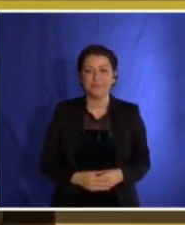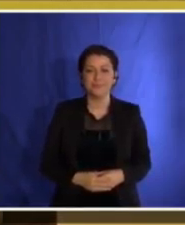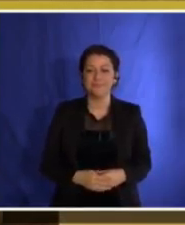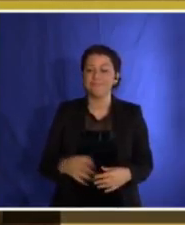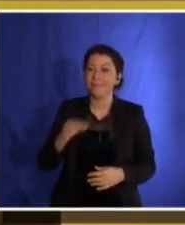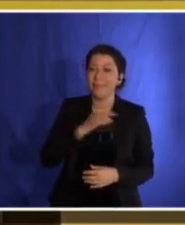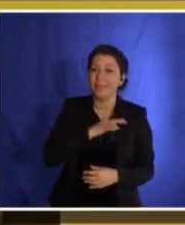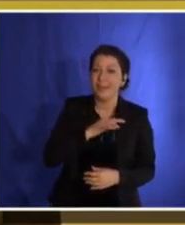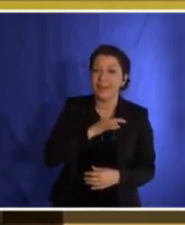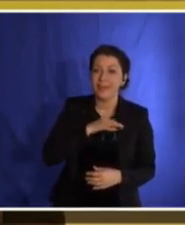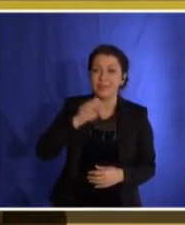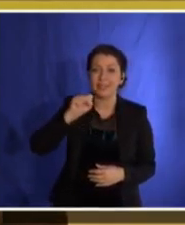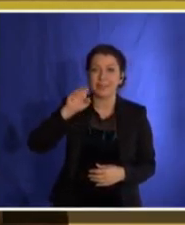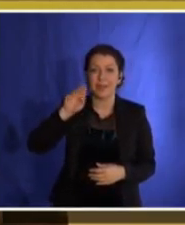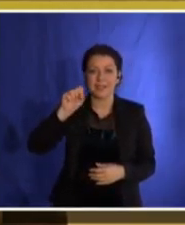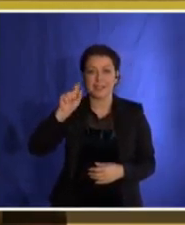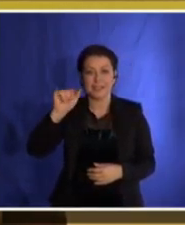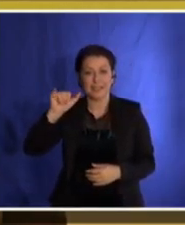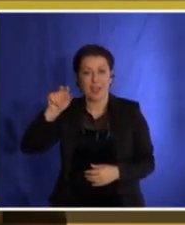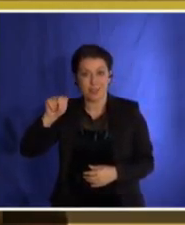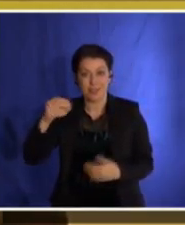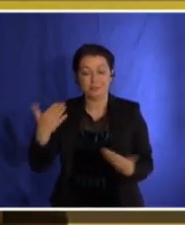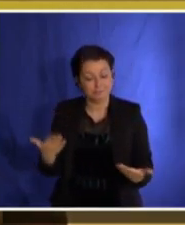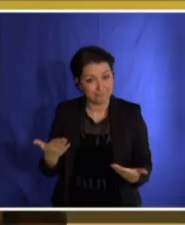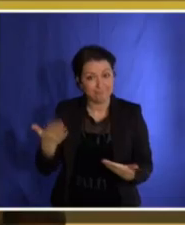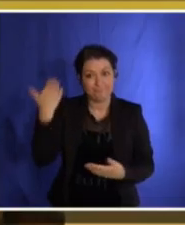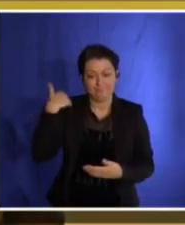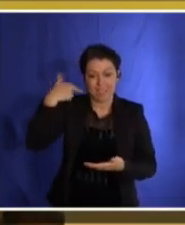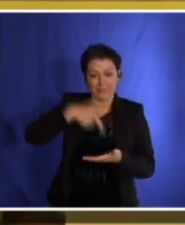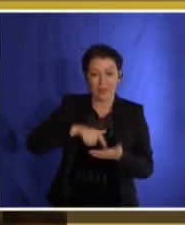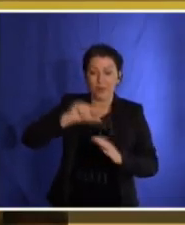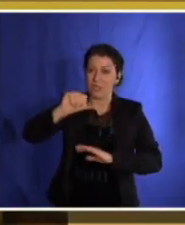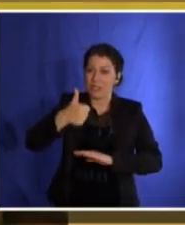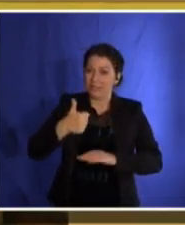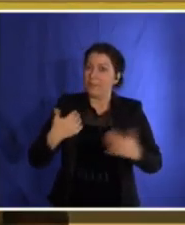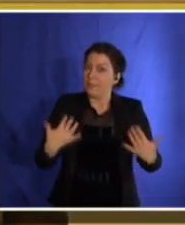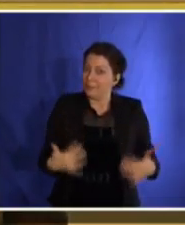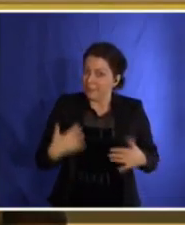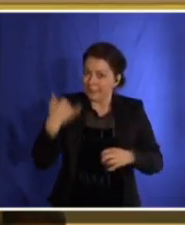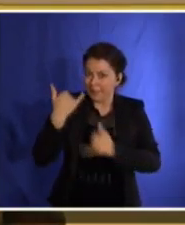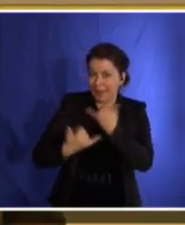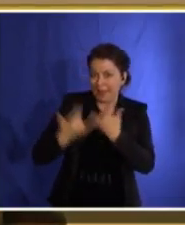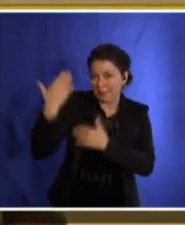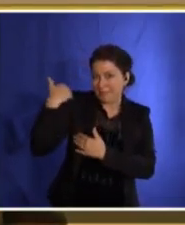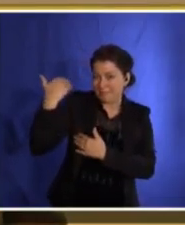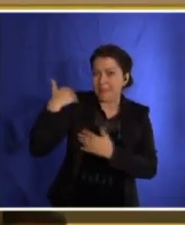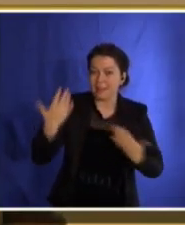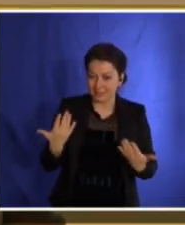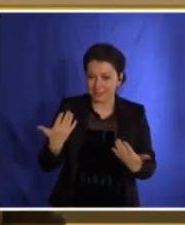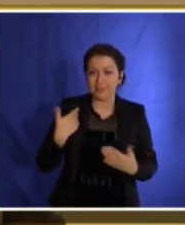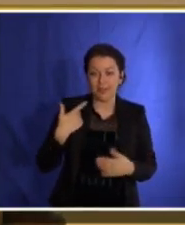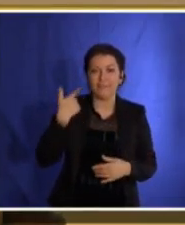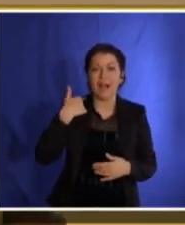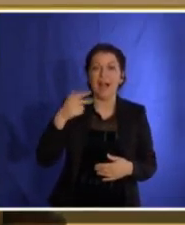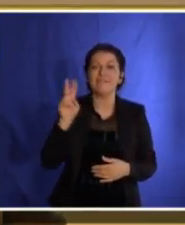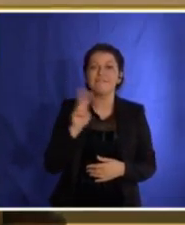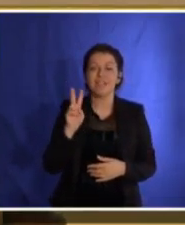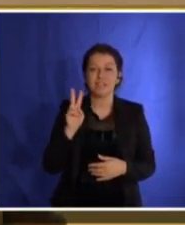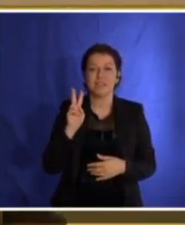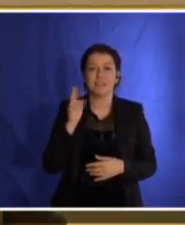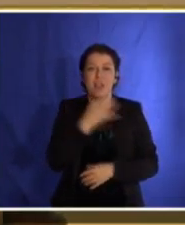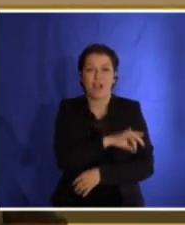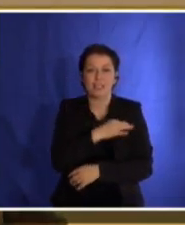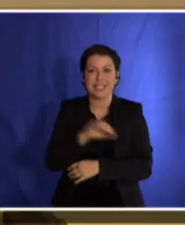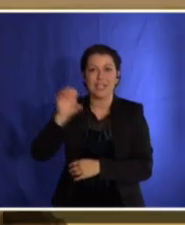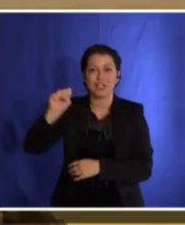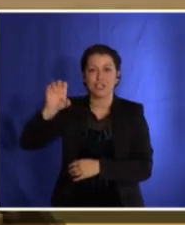Lieber Sebastian, das Jahr 2011 war ein prägendes Jahr. Hanimir Gleitner wurde vom damaligen Vizekanzler Michael Spindlecker im